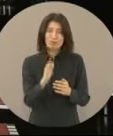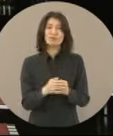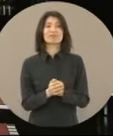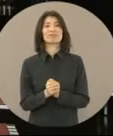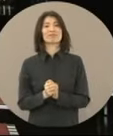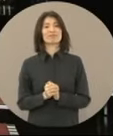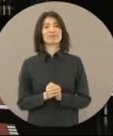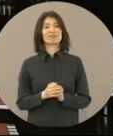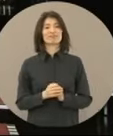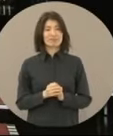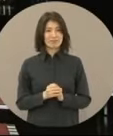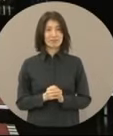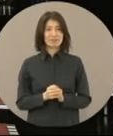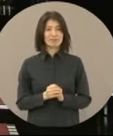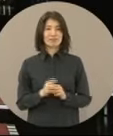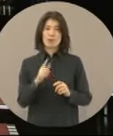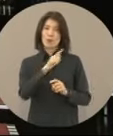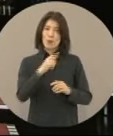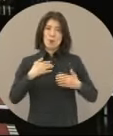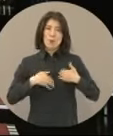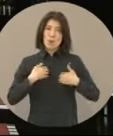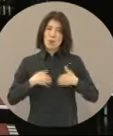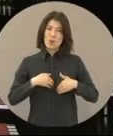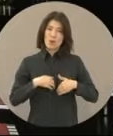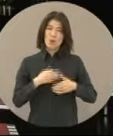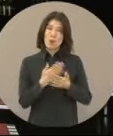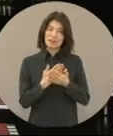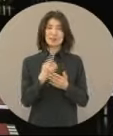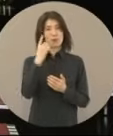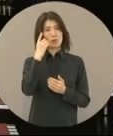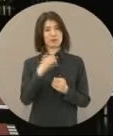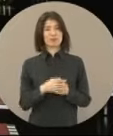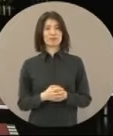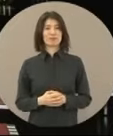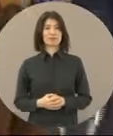うですね、川越祭りの魅力を一層感じてもらえると思います。